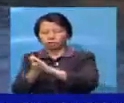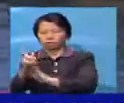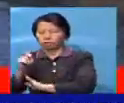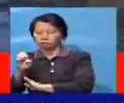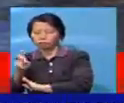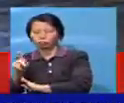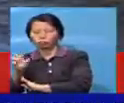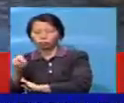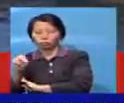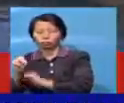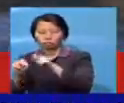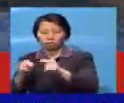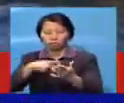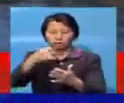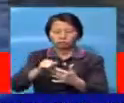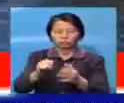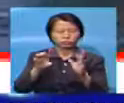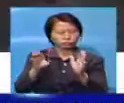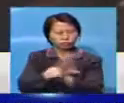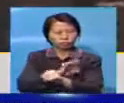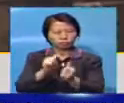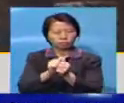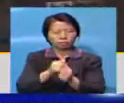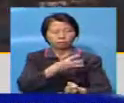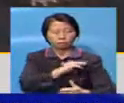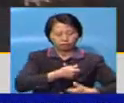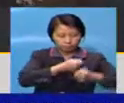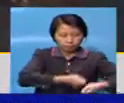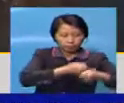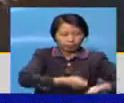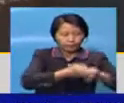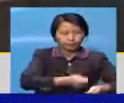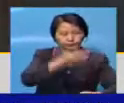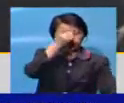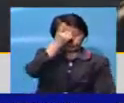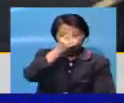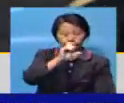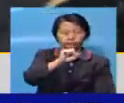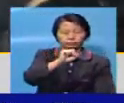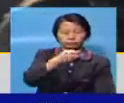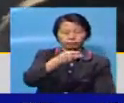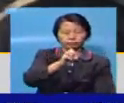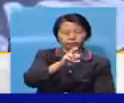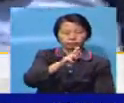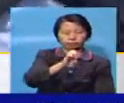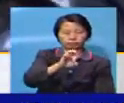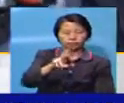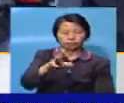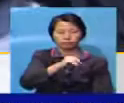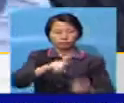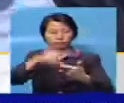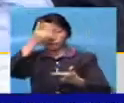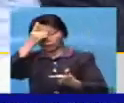tukun tiruan. Projek cukup simbolik apabila Menteri Pertanian dan Industri Asas Tani Datuk Seri Ahmad Syabri Cik dan Datuk Seri Abdul